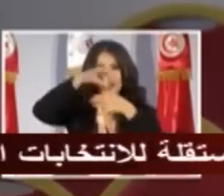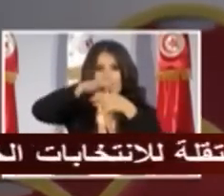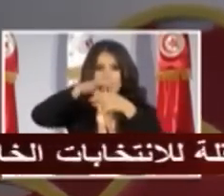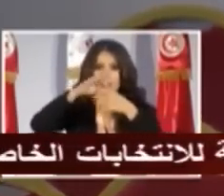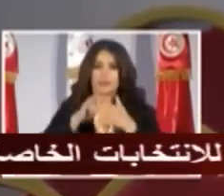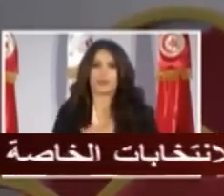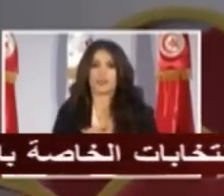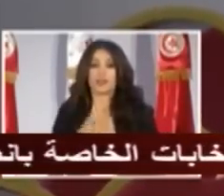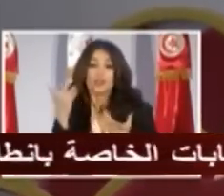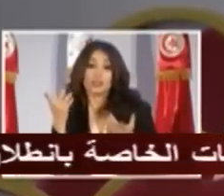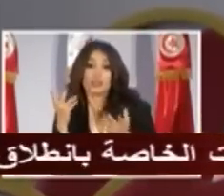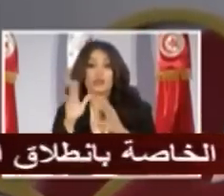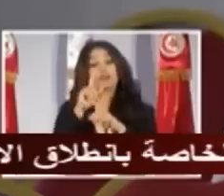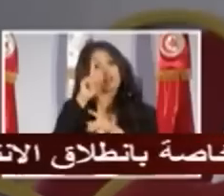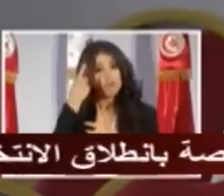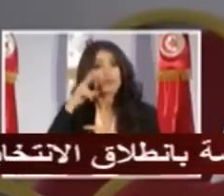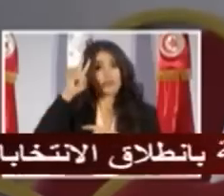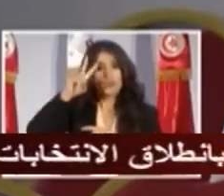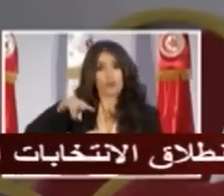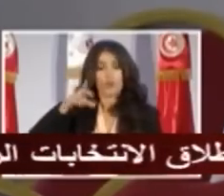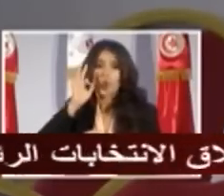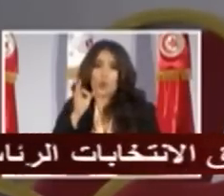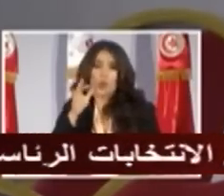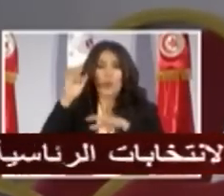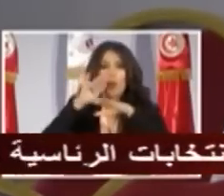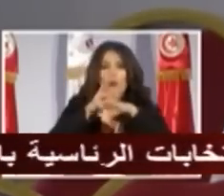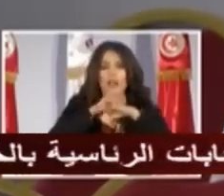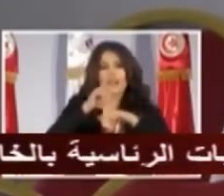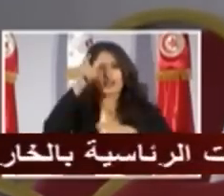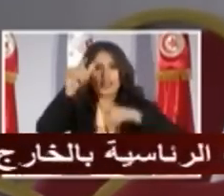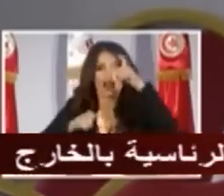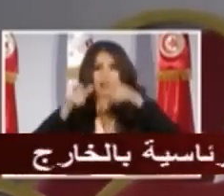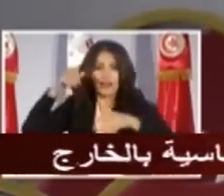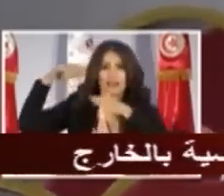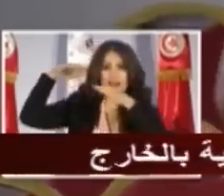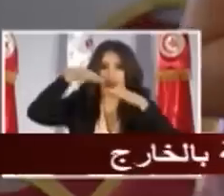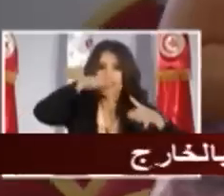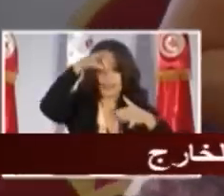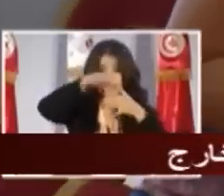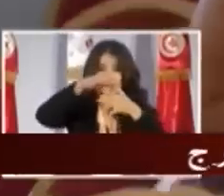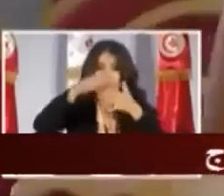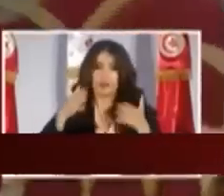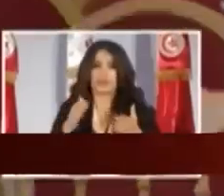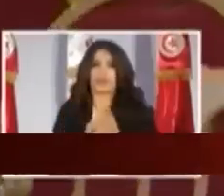بدات حددوها الفعل ان اثرت على عدد الا قبل